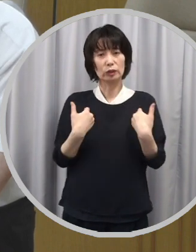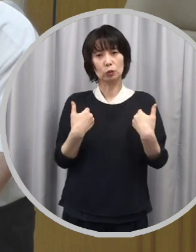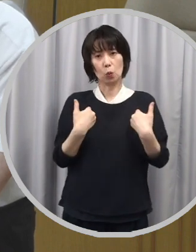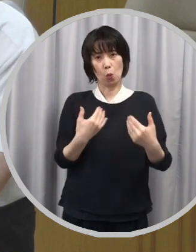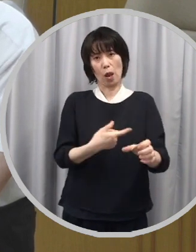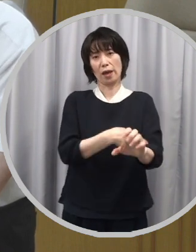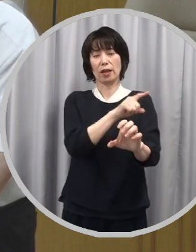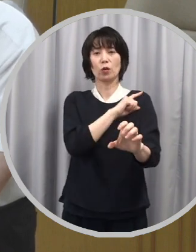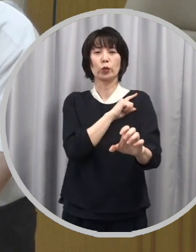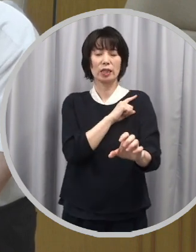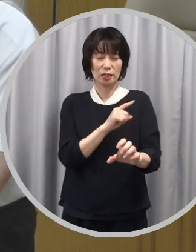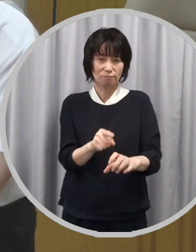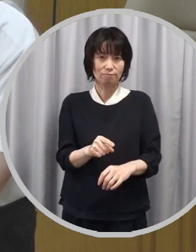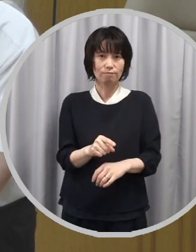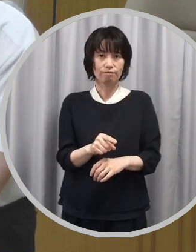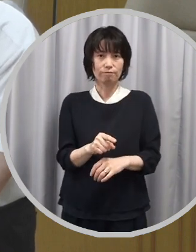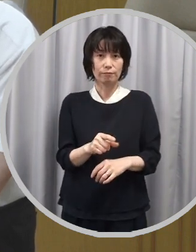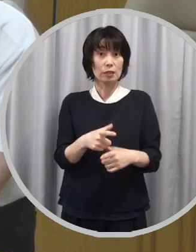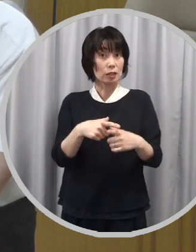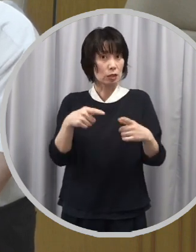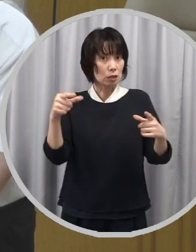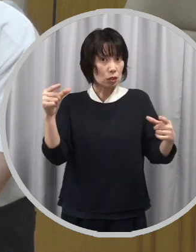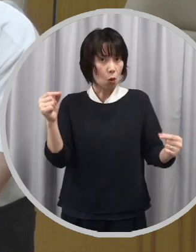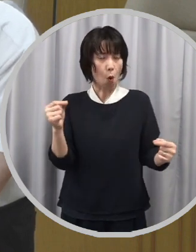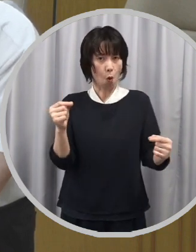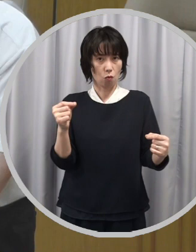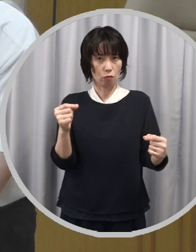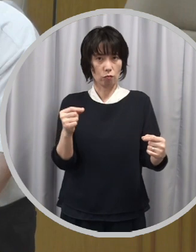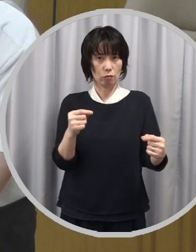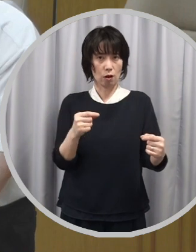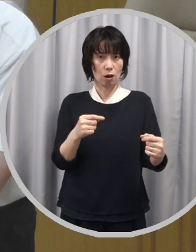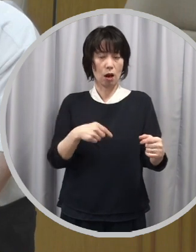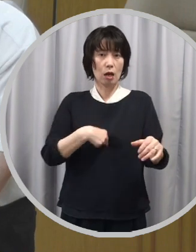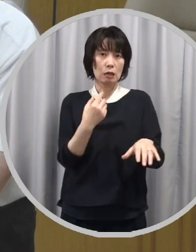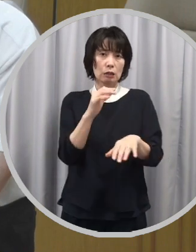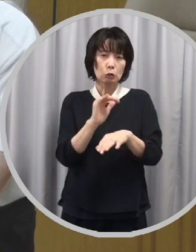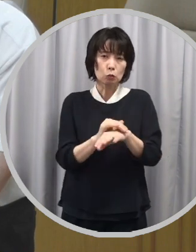ーですが、日本はエネルギー自給率がたった